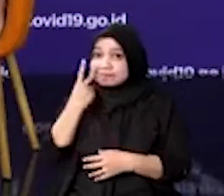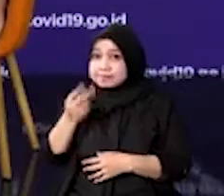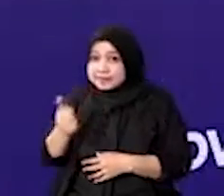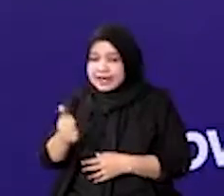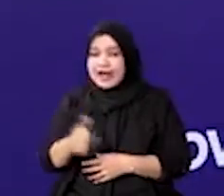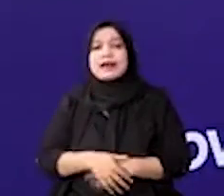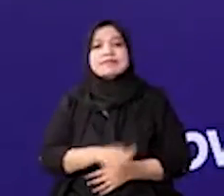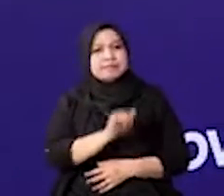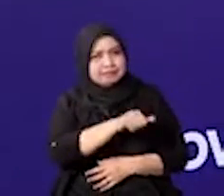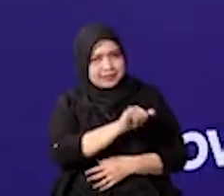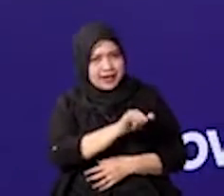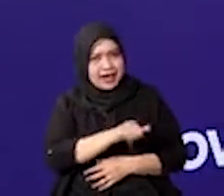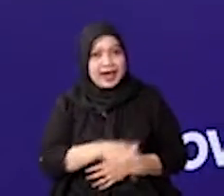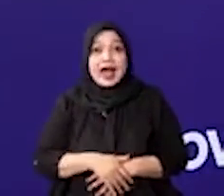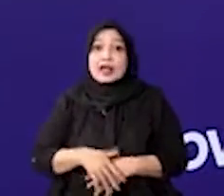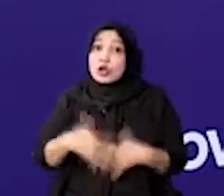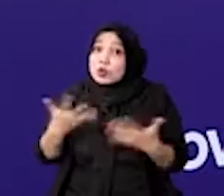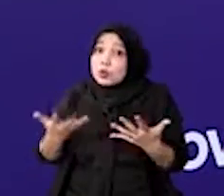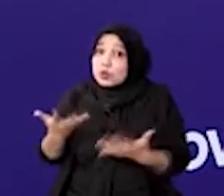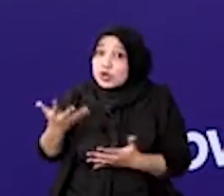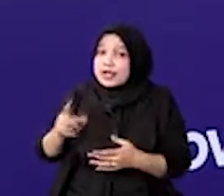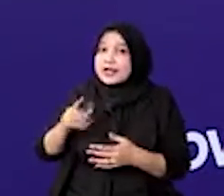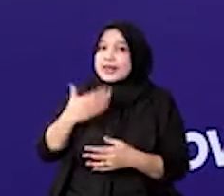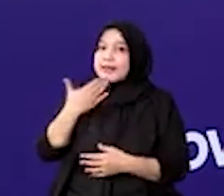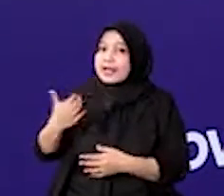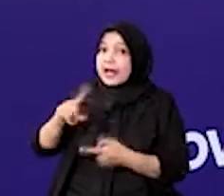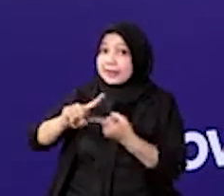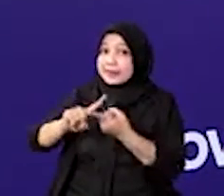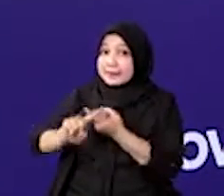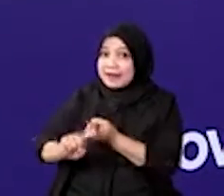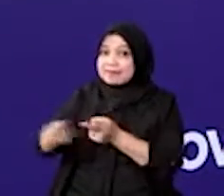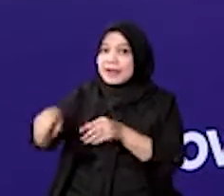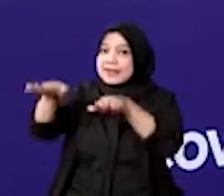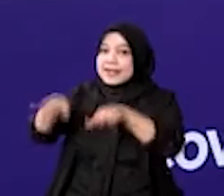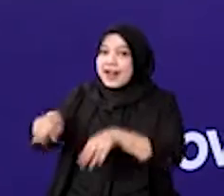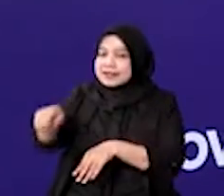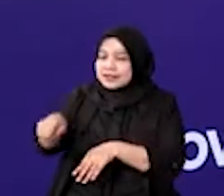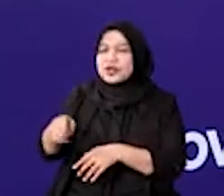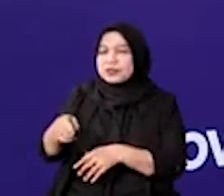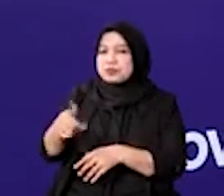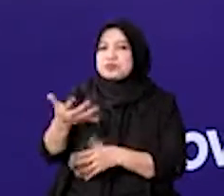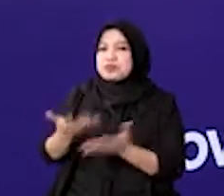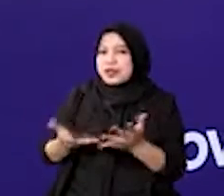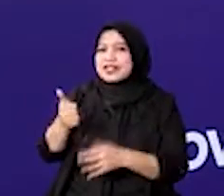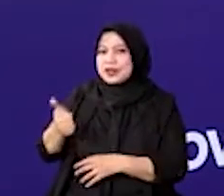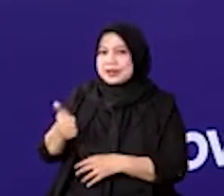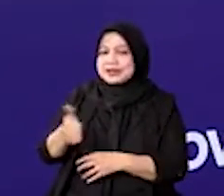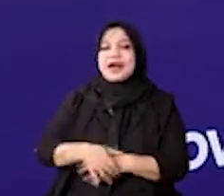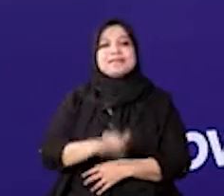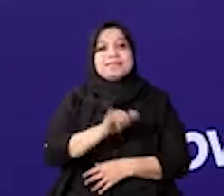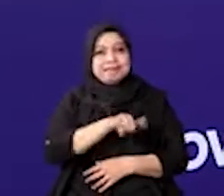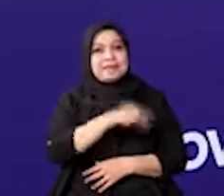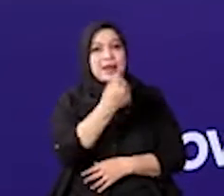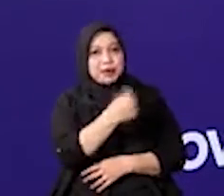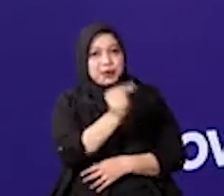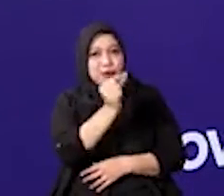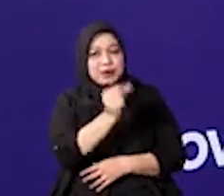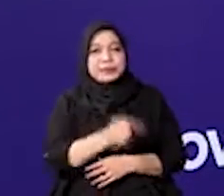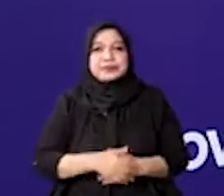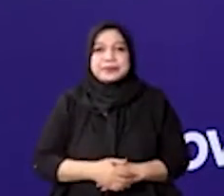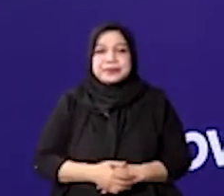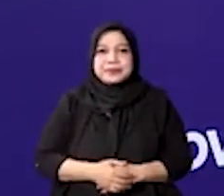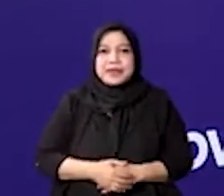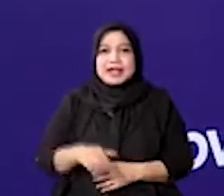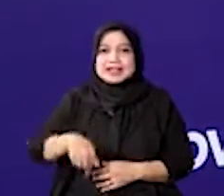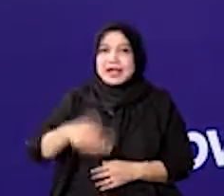situ Itu juga bisa jadi salah satu cara ya nah saya kembali lagi ke habib habib Ee Kita selalu diajarkan oleh EE apa selalu di